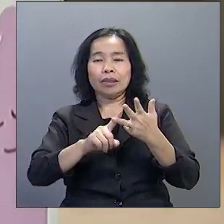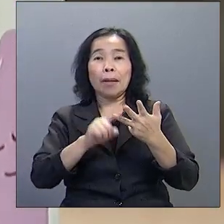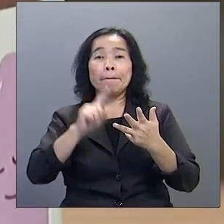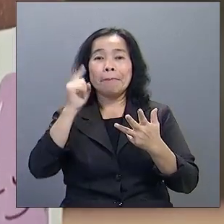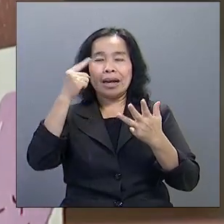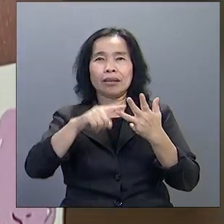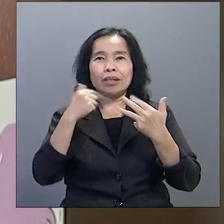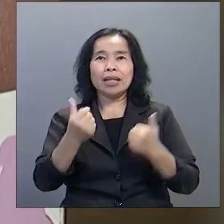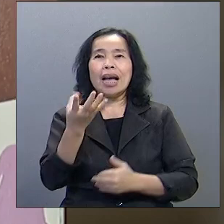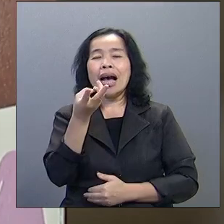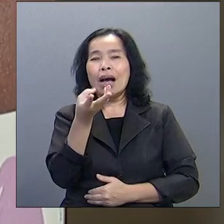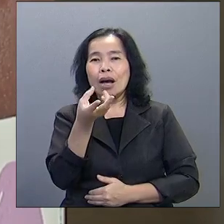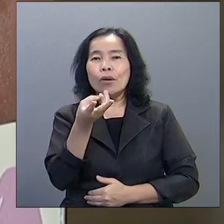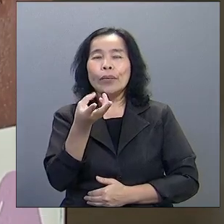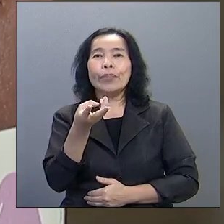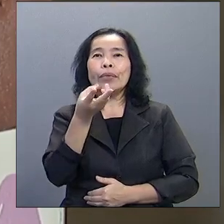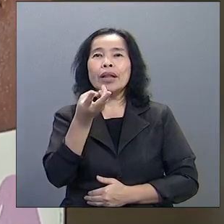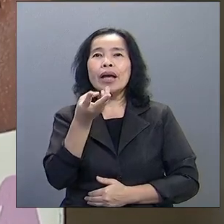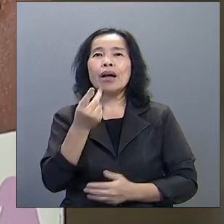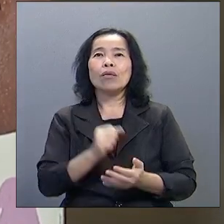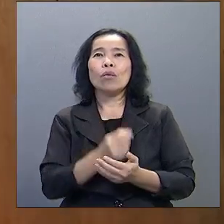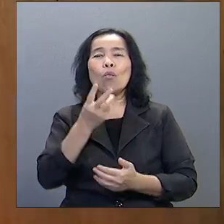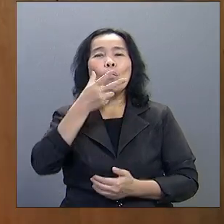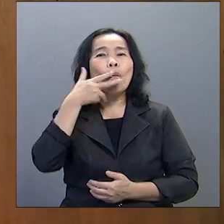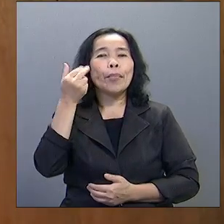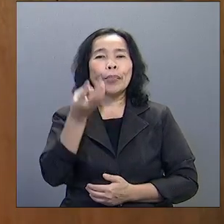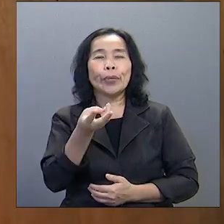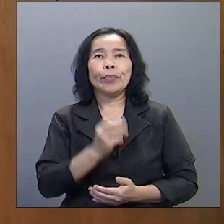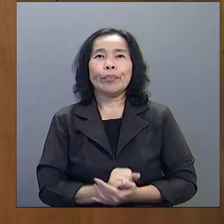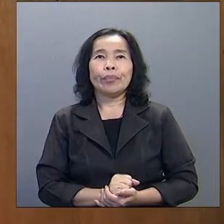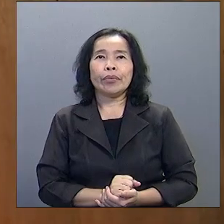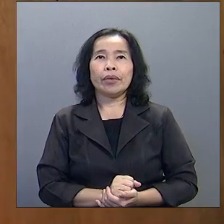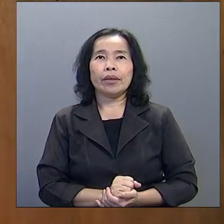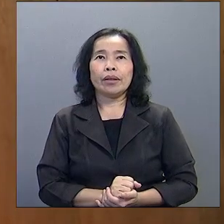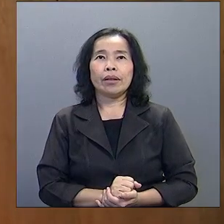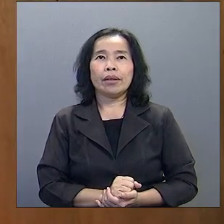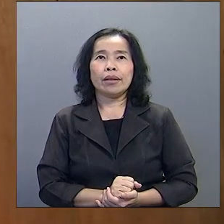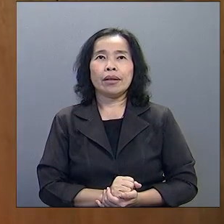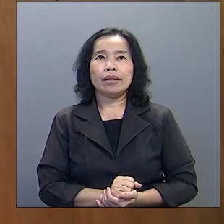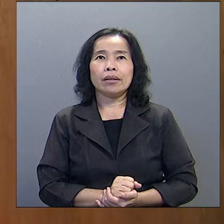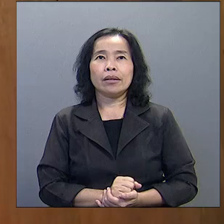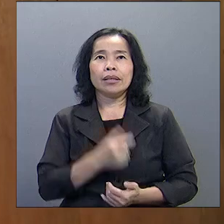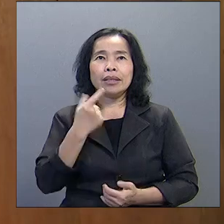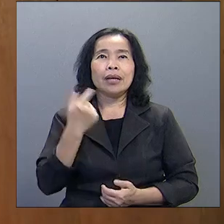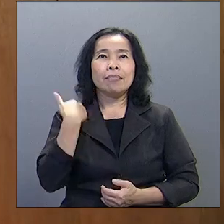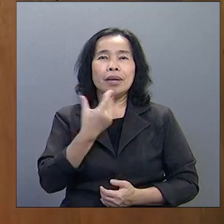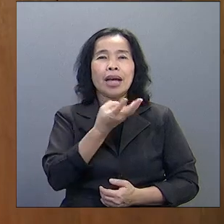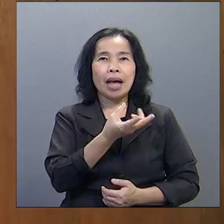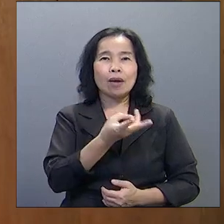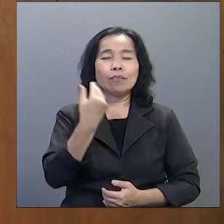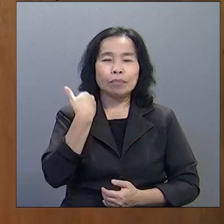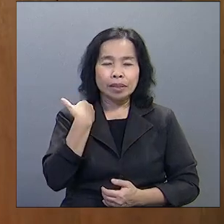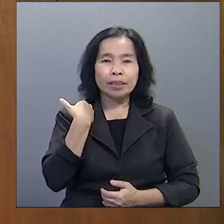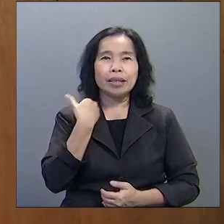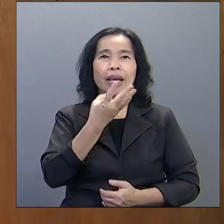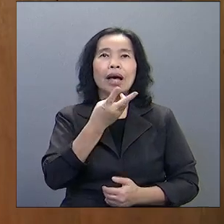เรากำลังทำก็คือตัวรถอริจินอลสูตรหวานน้อยครับหลักๆแล้วตัวออริจินอลก็ก็คือเบสิคมันต้องมีซาเกะอยู่แล้วเนาะก็จะมี